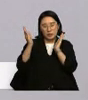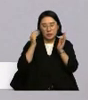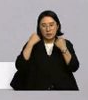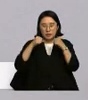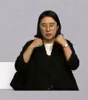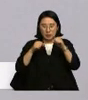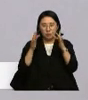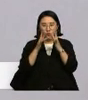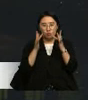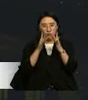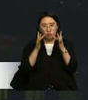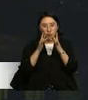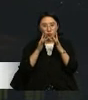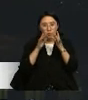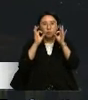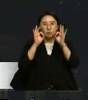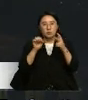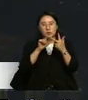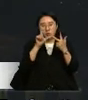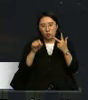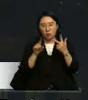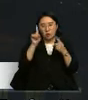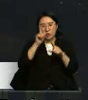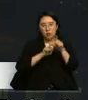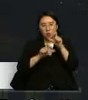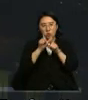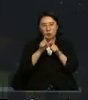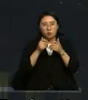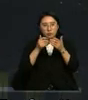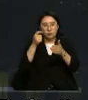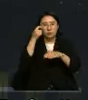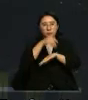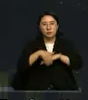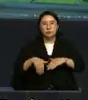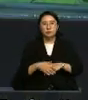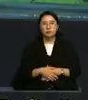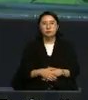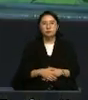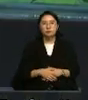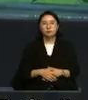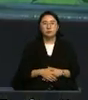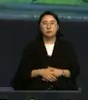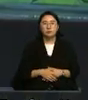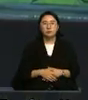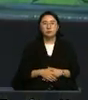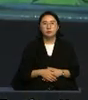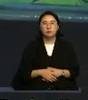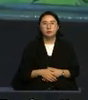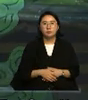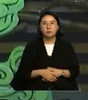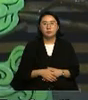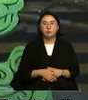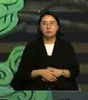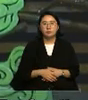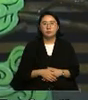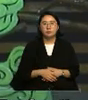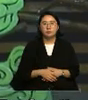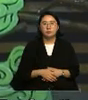등의 랜선 문화 공연을 7월에도 한 차례 더 진행할 예정입니다. 드라이브 서울경희 케이블TV 오용석입니다.